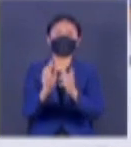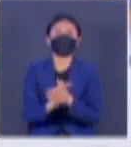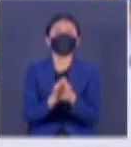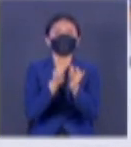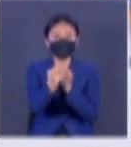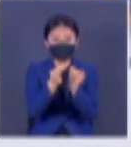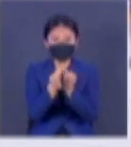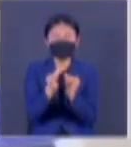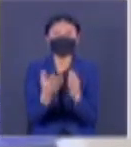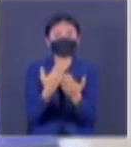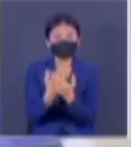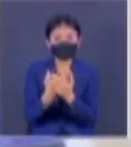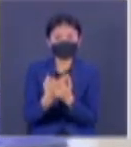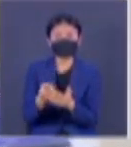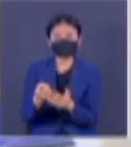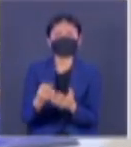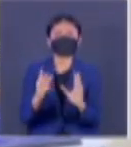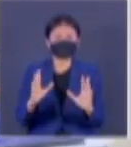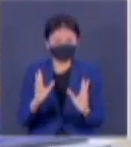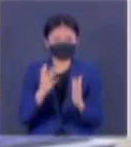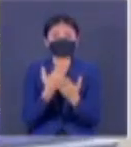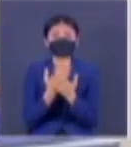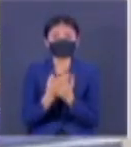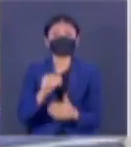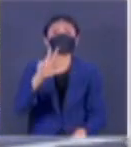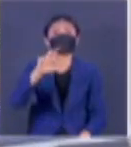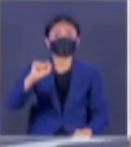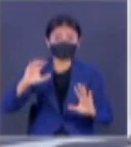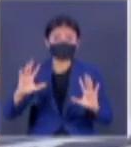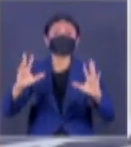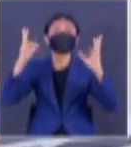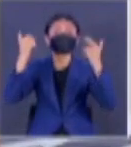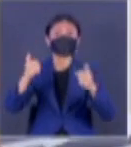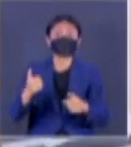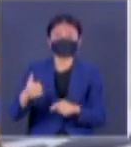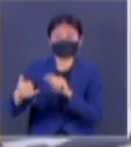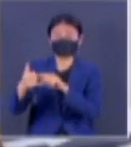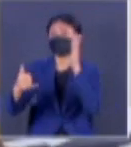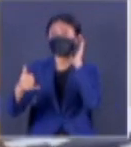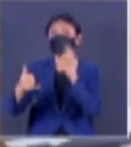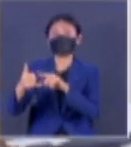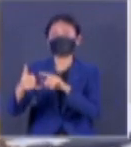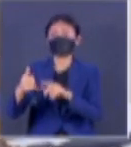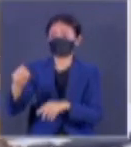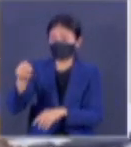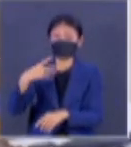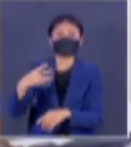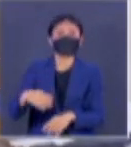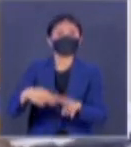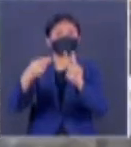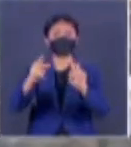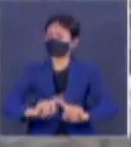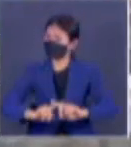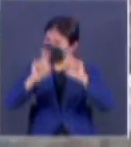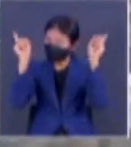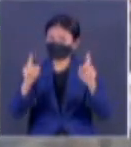ะคะว่าเงินหายไปจำนวน 300,000 บาทไม่ใช่ 20,000 บาทตามที่นายสำเภาเคยกล่าวอ้างไว้นอกจากนี้ยังขอให้